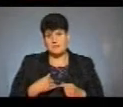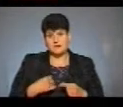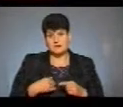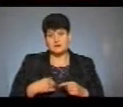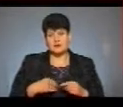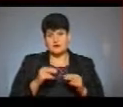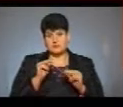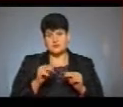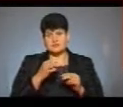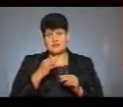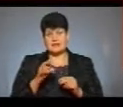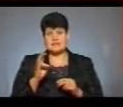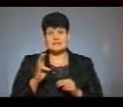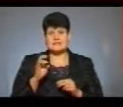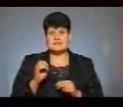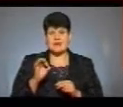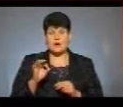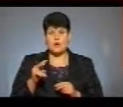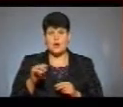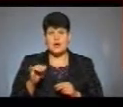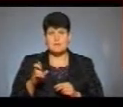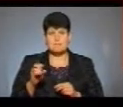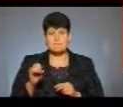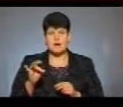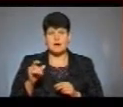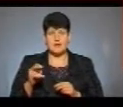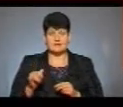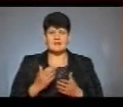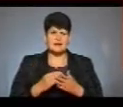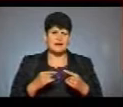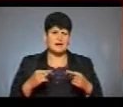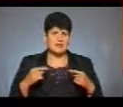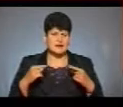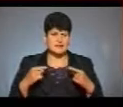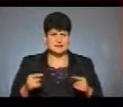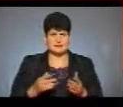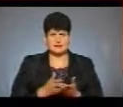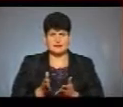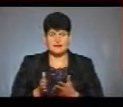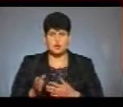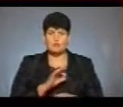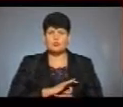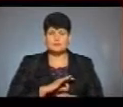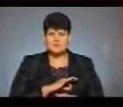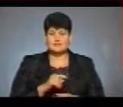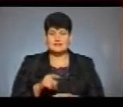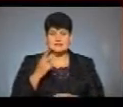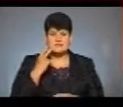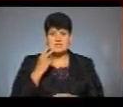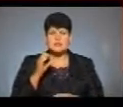скажу відверто, неоліберали, так називаються, ліберальна, є різні течії. Взагалі-то профспілки не завжди